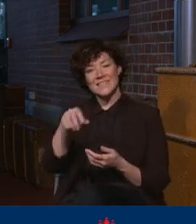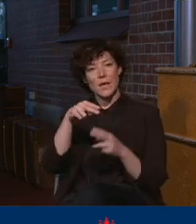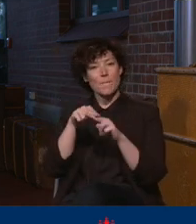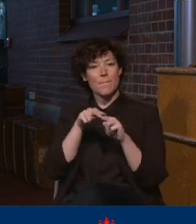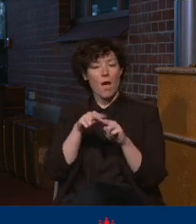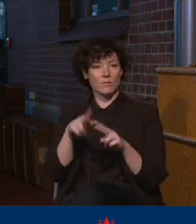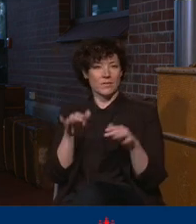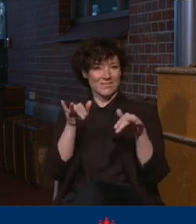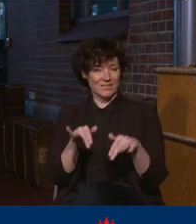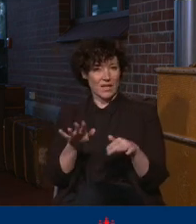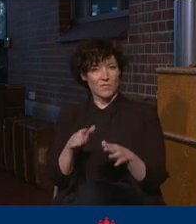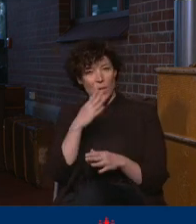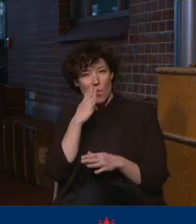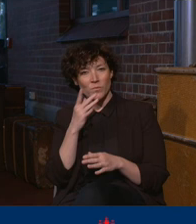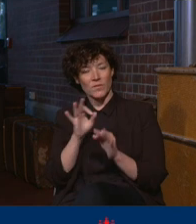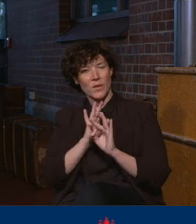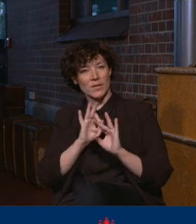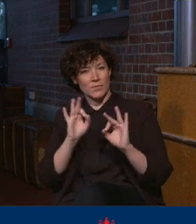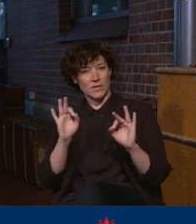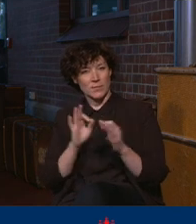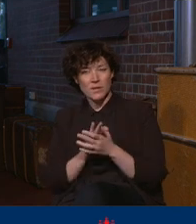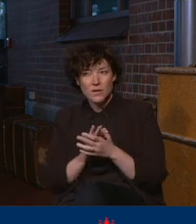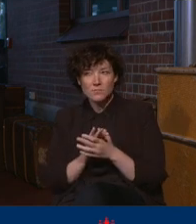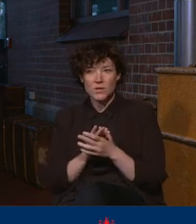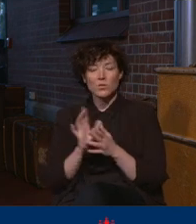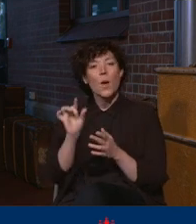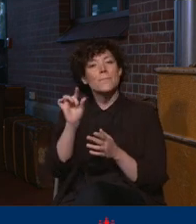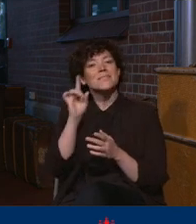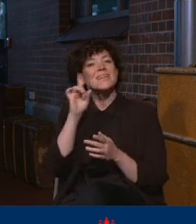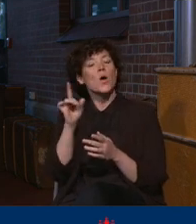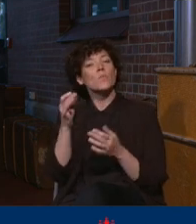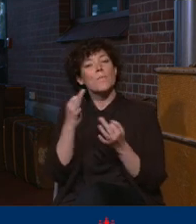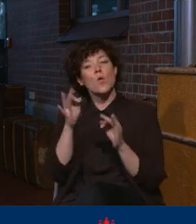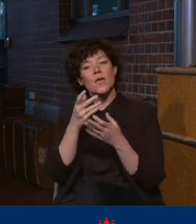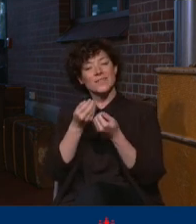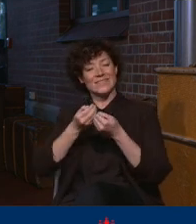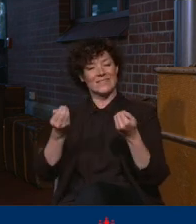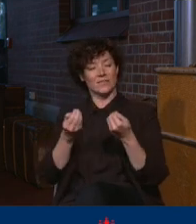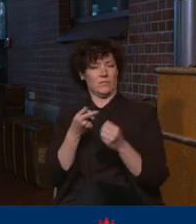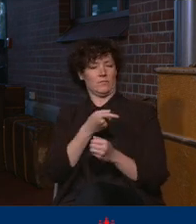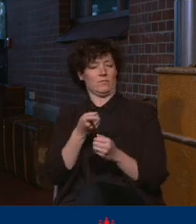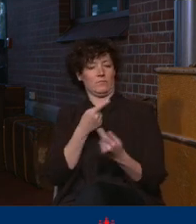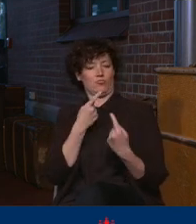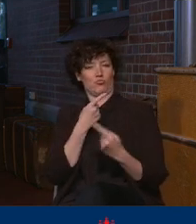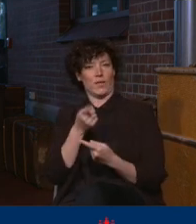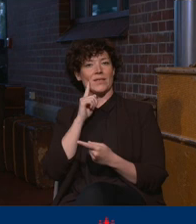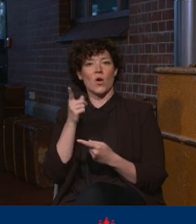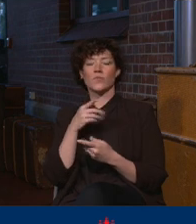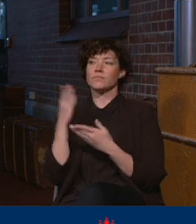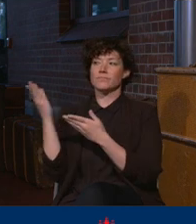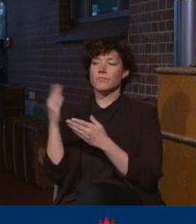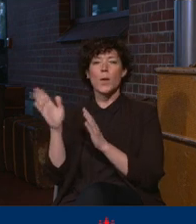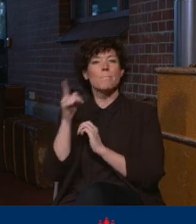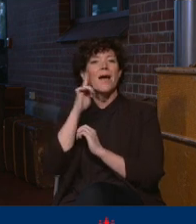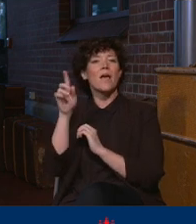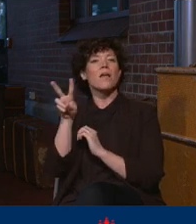ein bisschen man muss das mal glaube ich etwas differenziert er hier noch aufgreifen ich glaube die sorge war ein bisschen aus dem beirat vettel ich sag